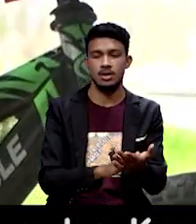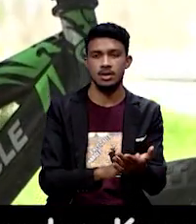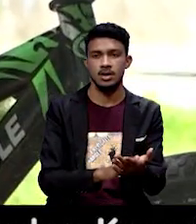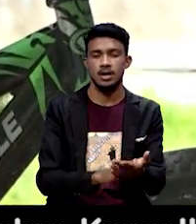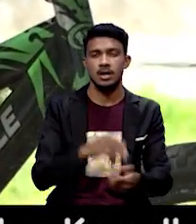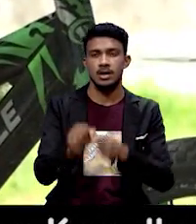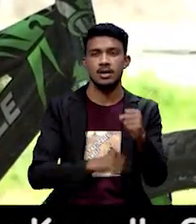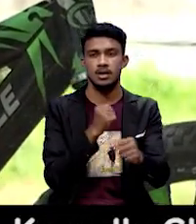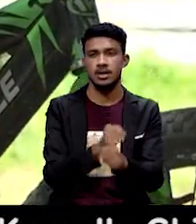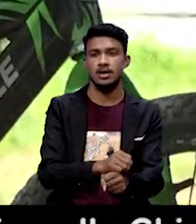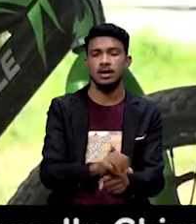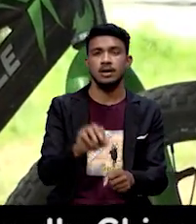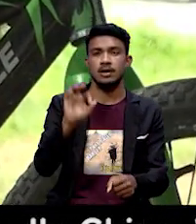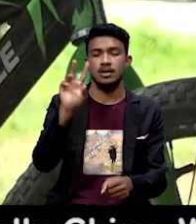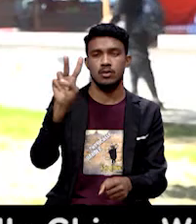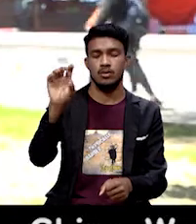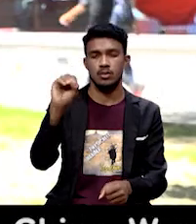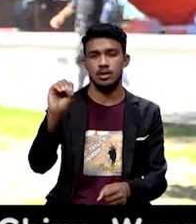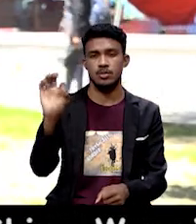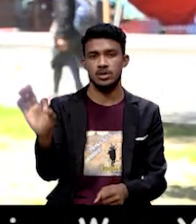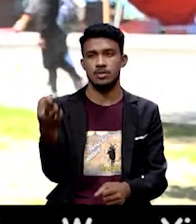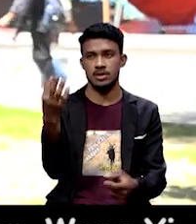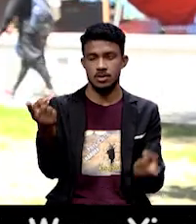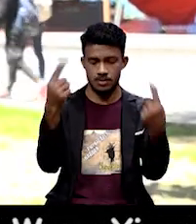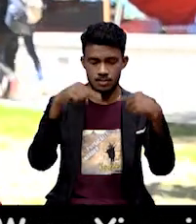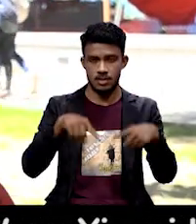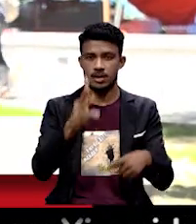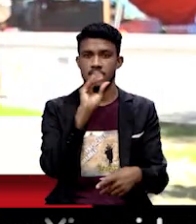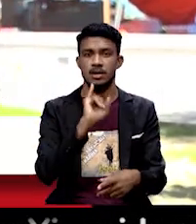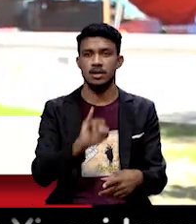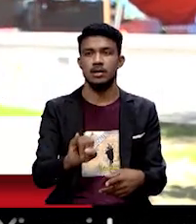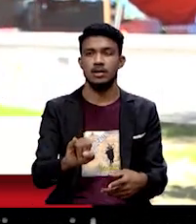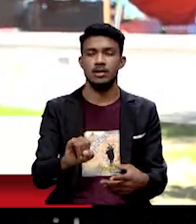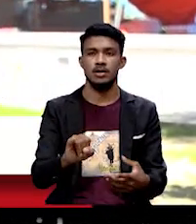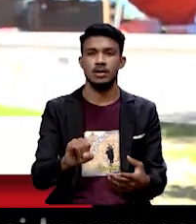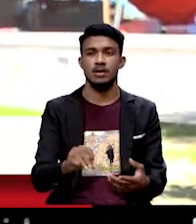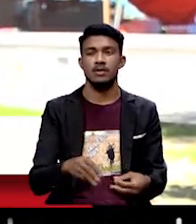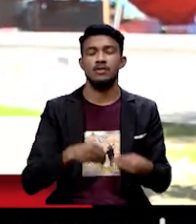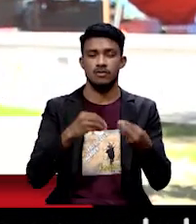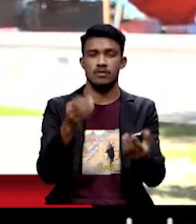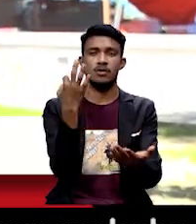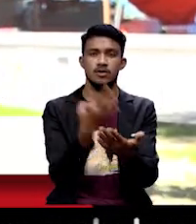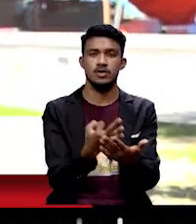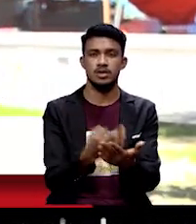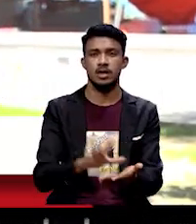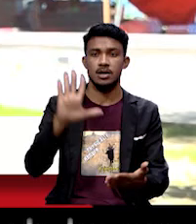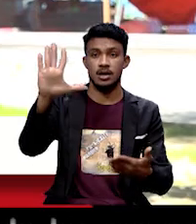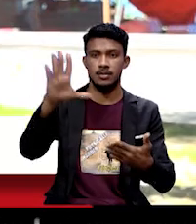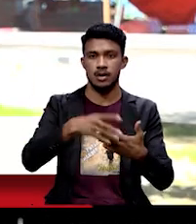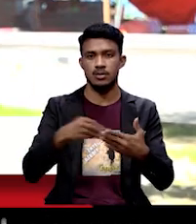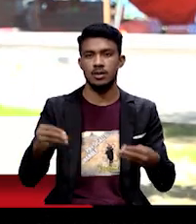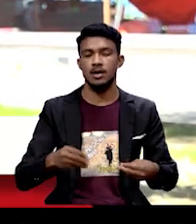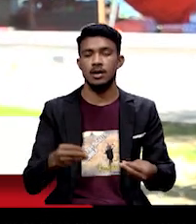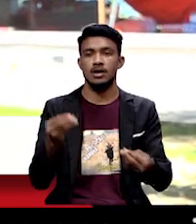2019 tamat ya mai dili. Itu ne ne ria fo kosan limror ola mantul. Ola tia